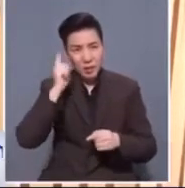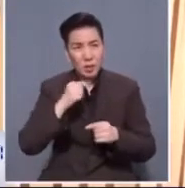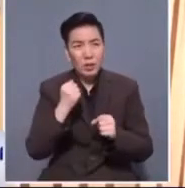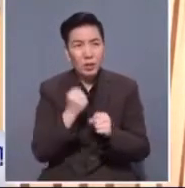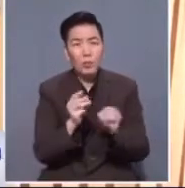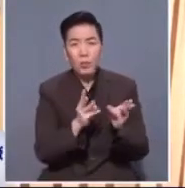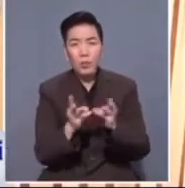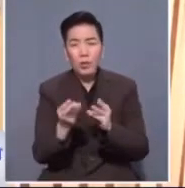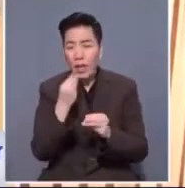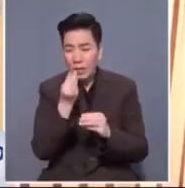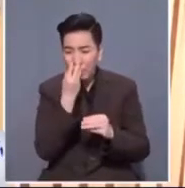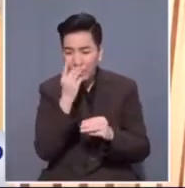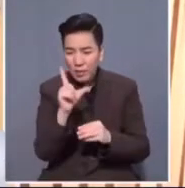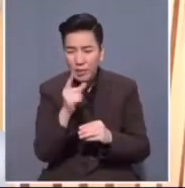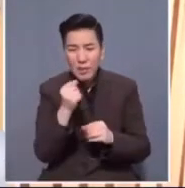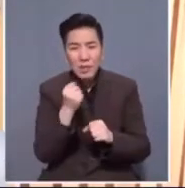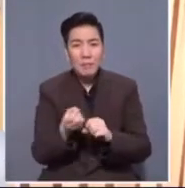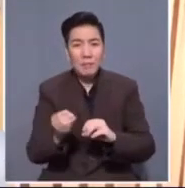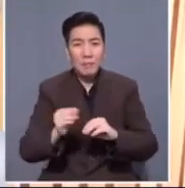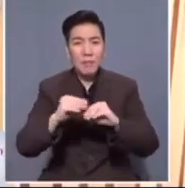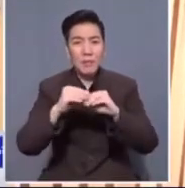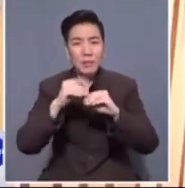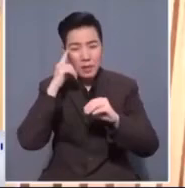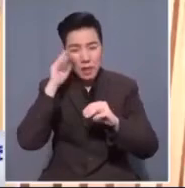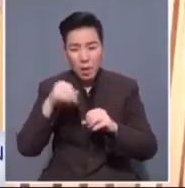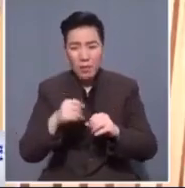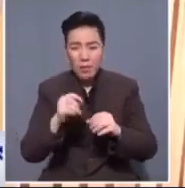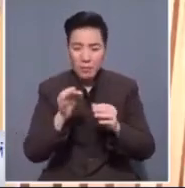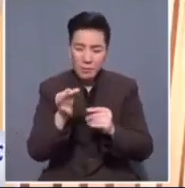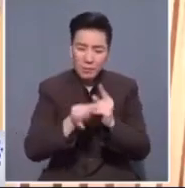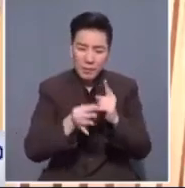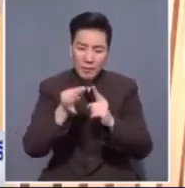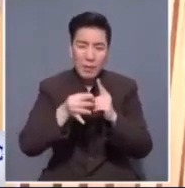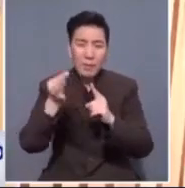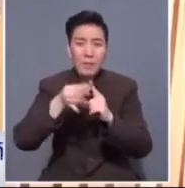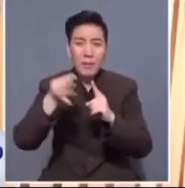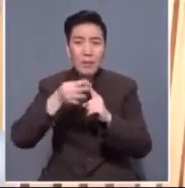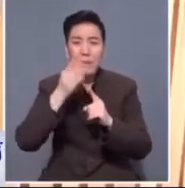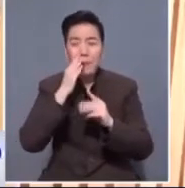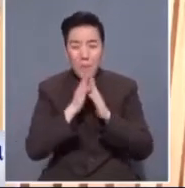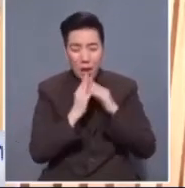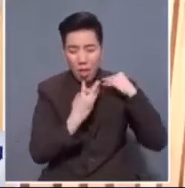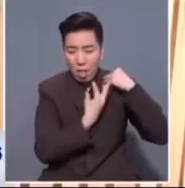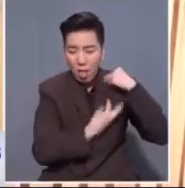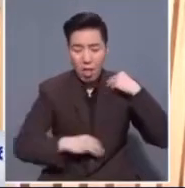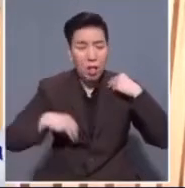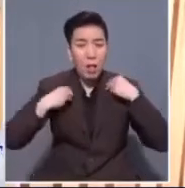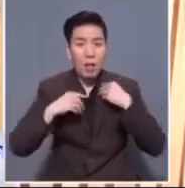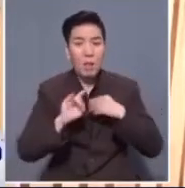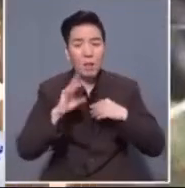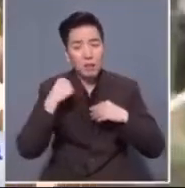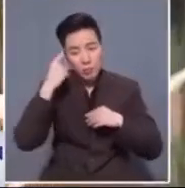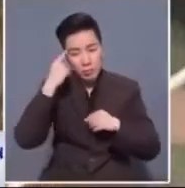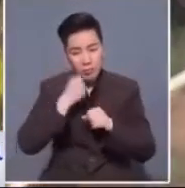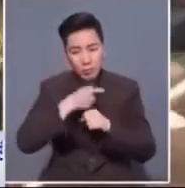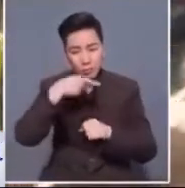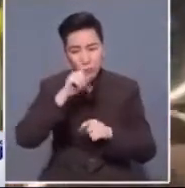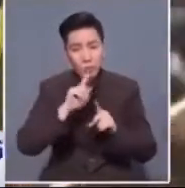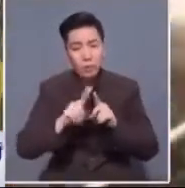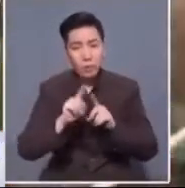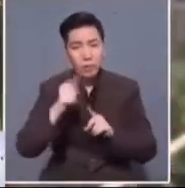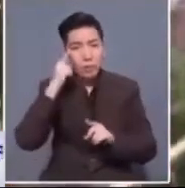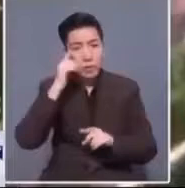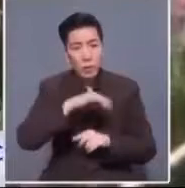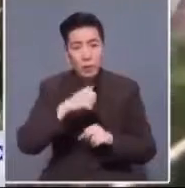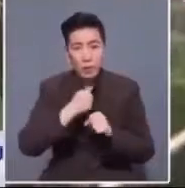ทำยังไงให้ดอกดาวเรืองมันมีมูลค่ามากกว่าที่เขาจะเอาไปร้อยมาลายไว้พระอย่างเดียวก็เลยมาดูว่าดาวเรืองมีประโยชน์อย่างไรบ้างดอกดาวเรืองที่จะนำ